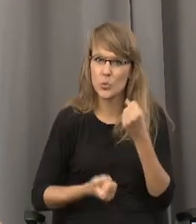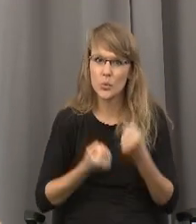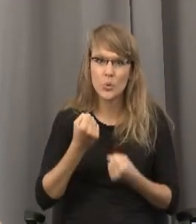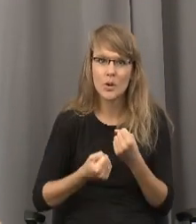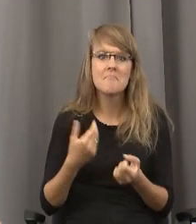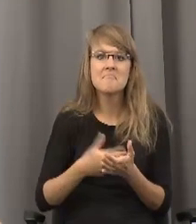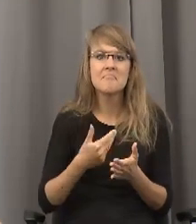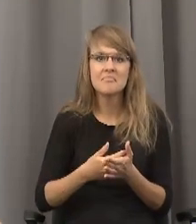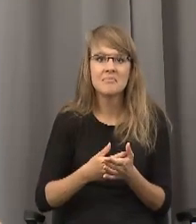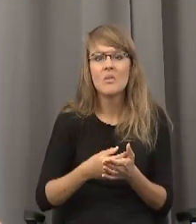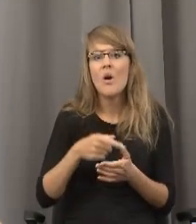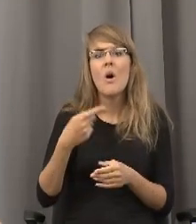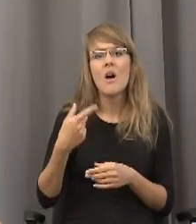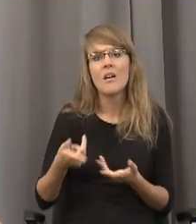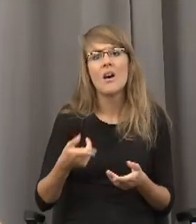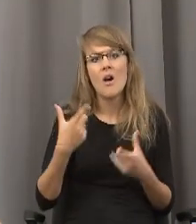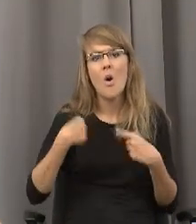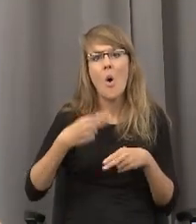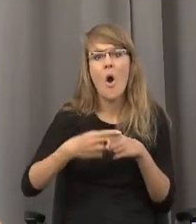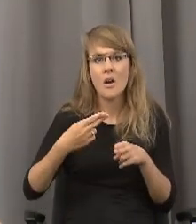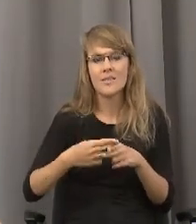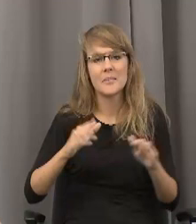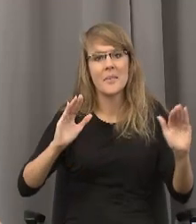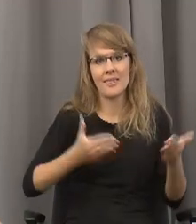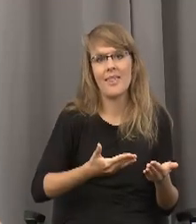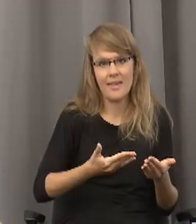jest w społeczeństwie dużo mniej.